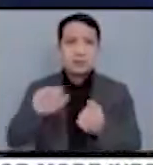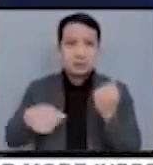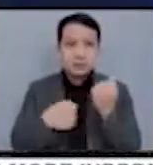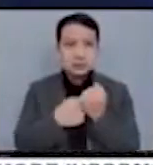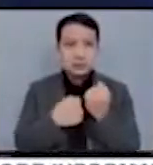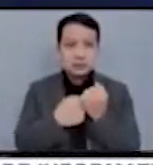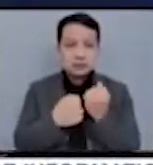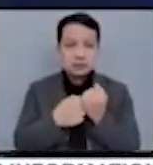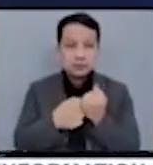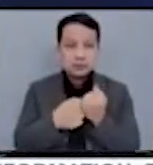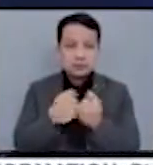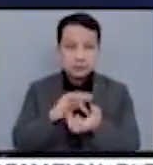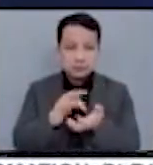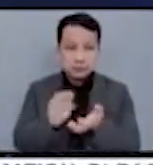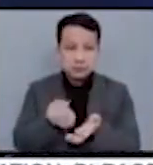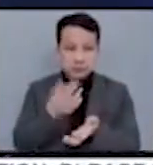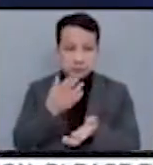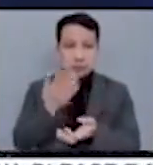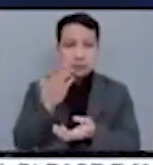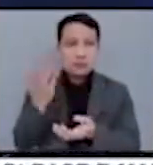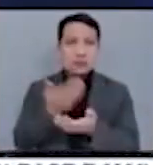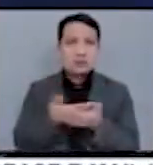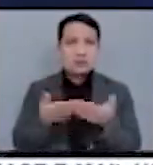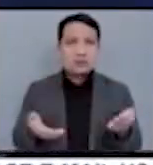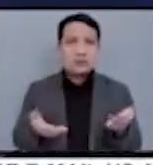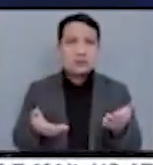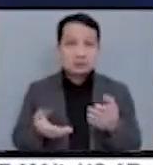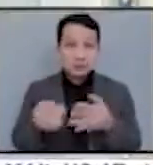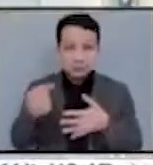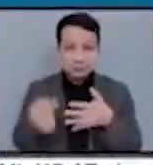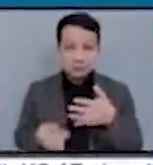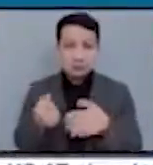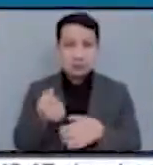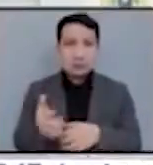kagamitan. Si Mark Fetalco sa detalye, Rise and Shine, Mark.